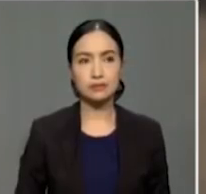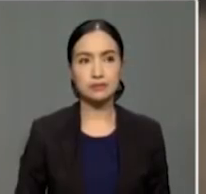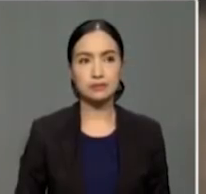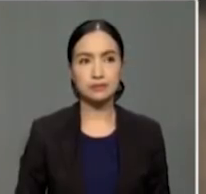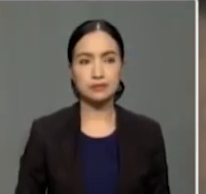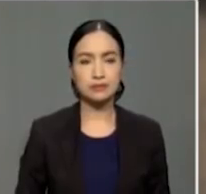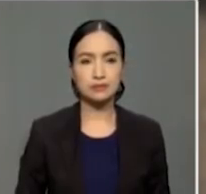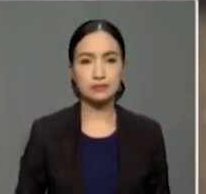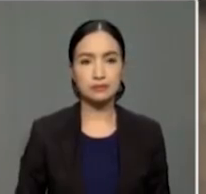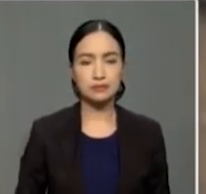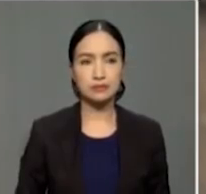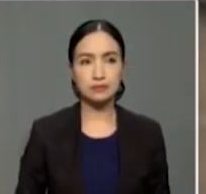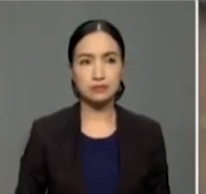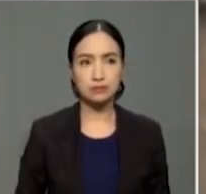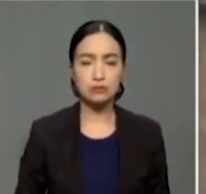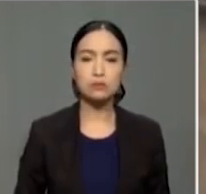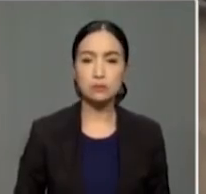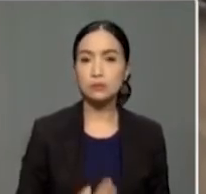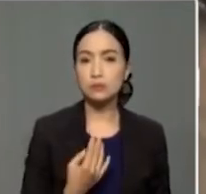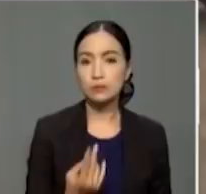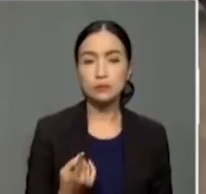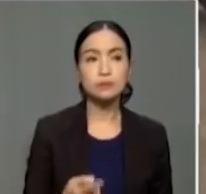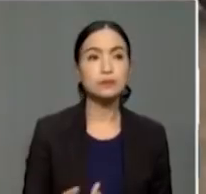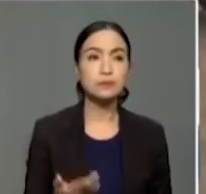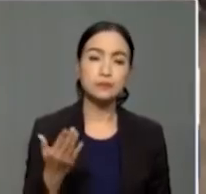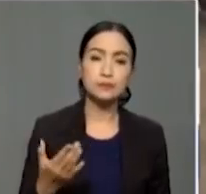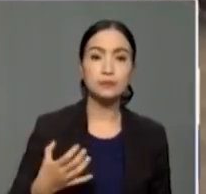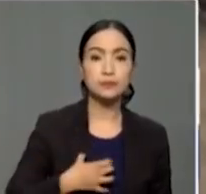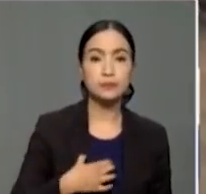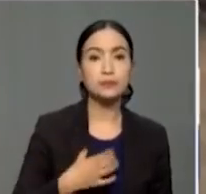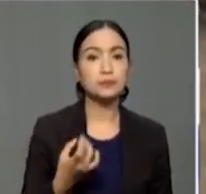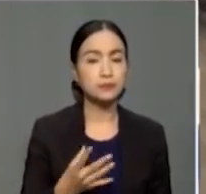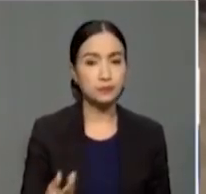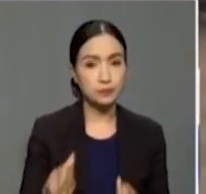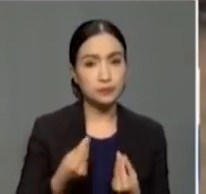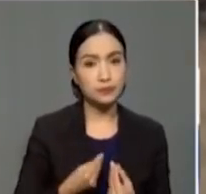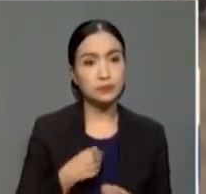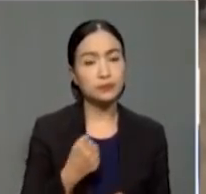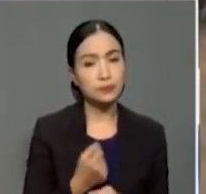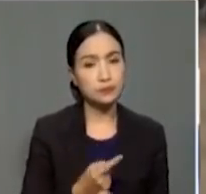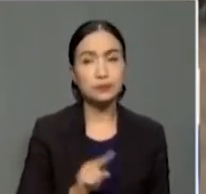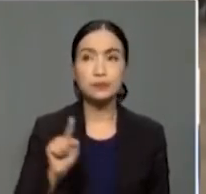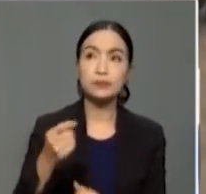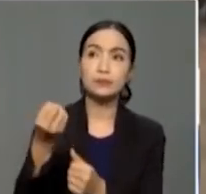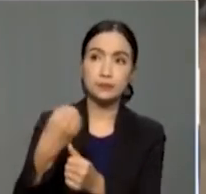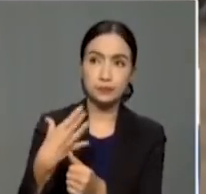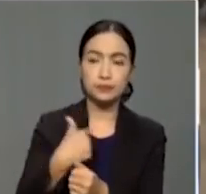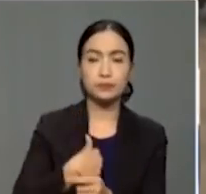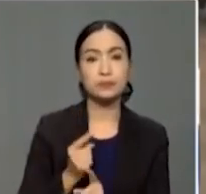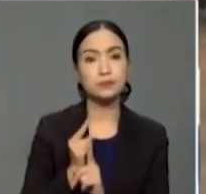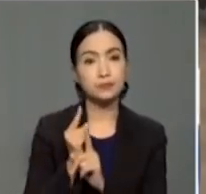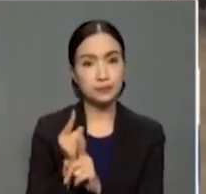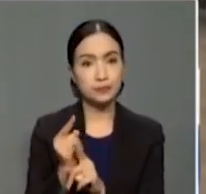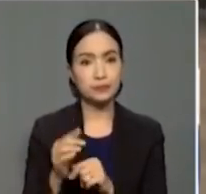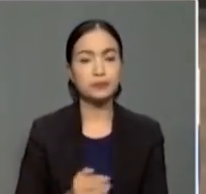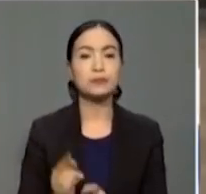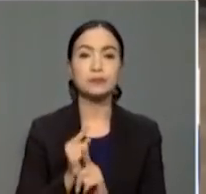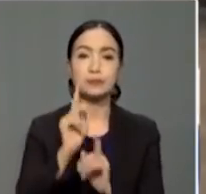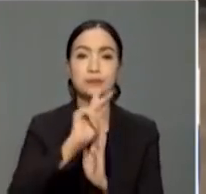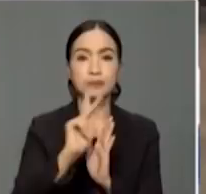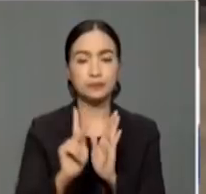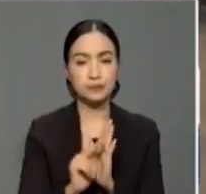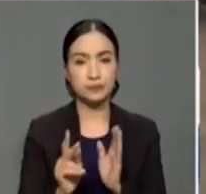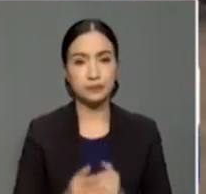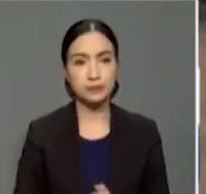ว่าท่านต้องการยังไงจะให้เราทำอะไรท่านแนะนำมาเราก็ดำเนินการภายใต้กรอบของกฎหมายแล้